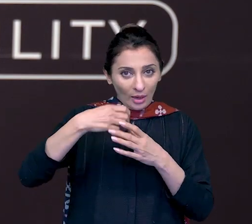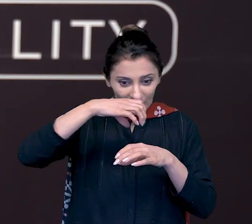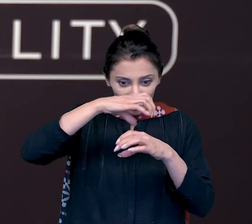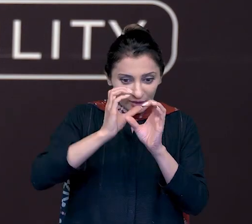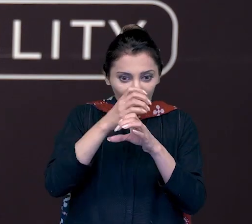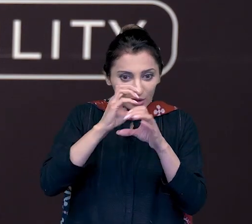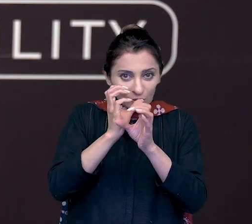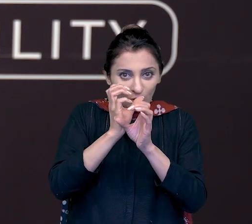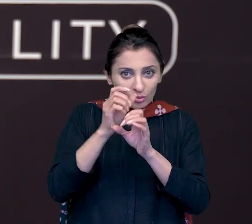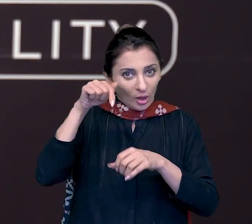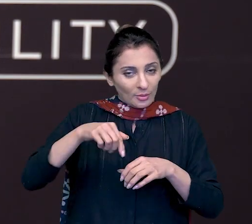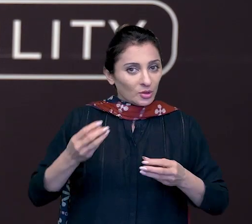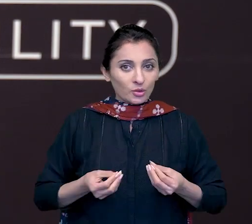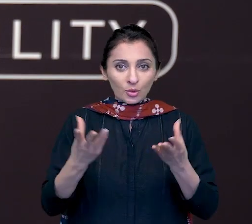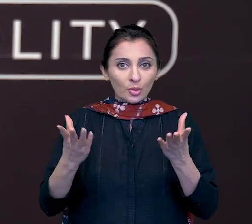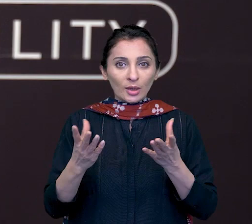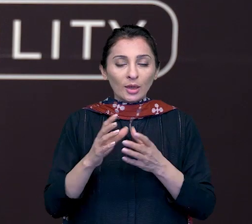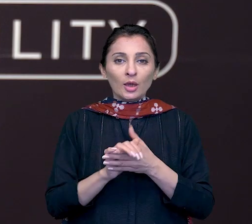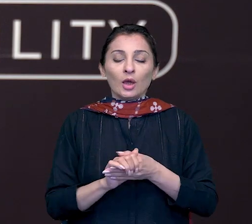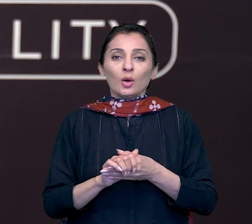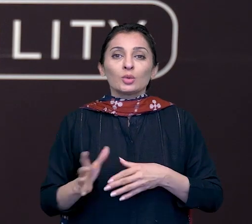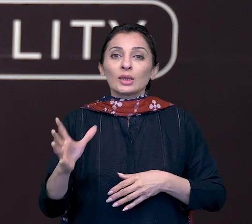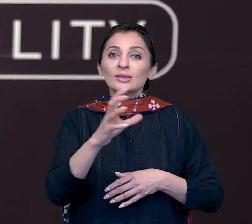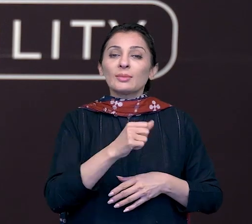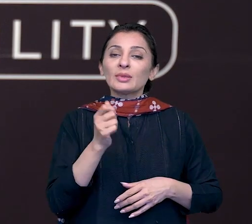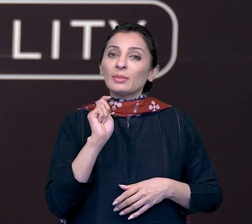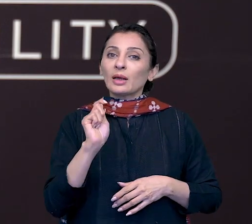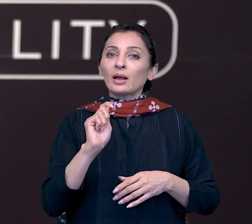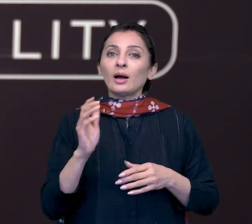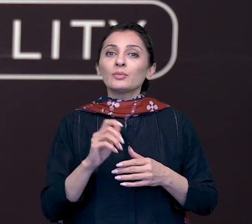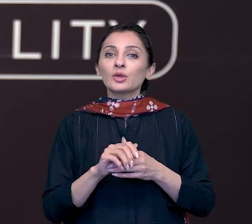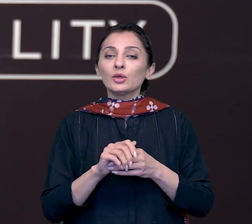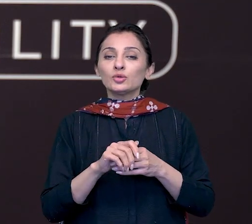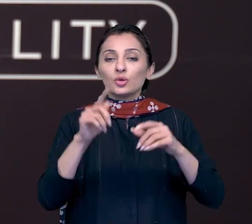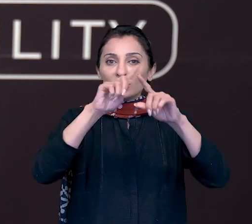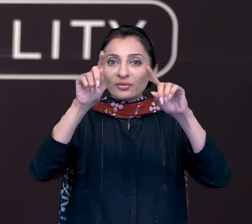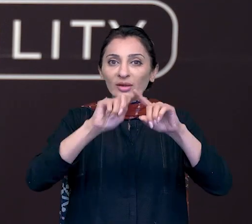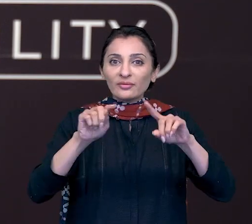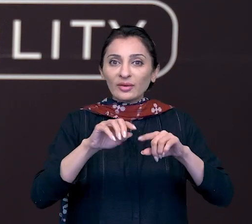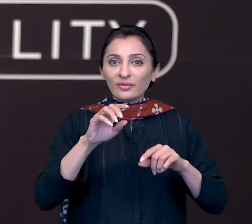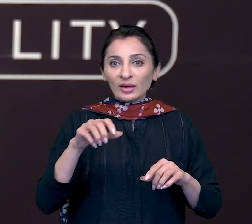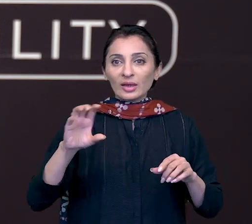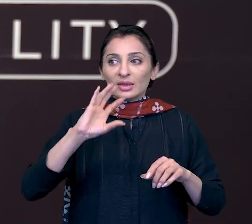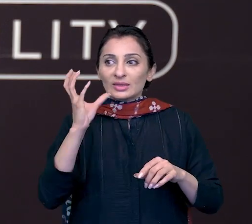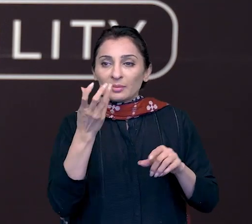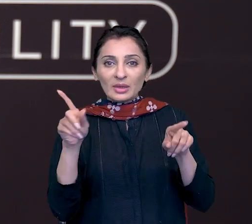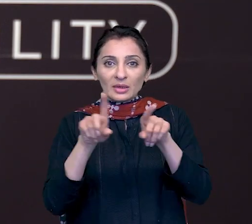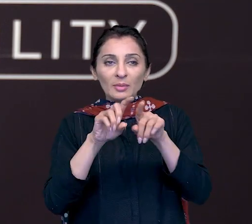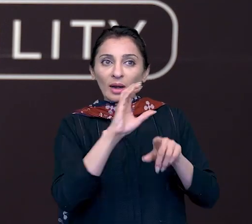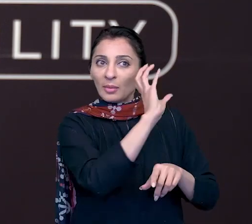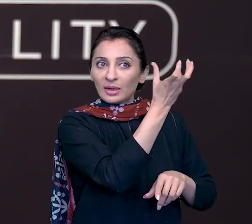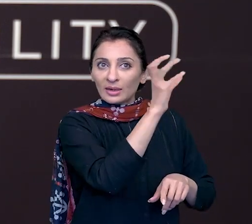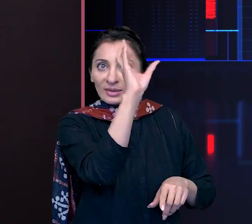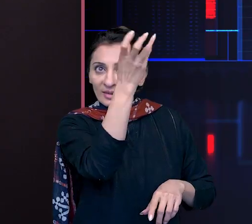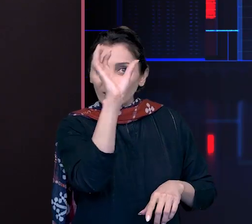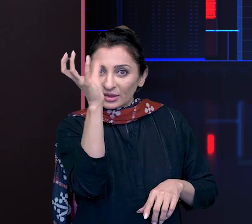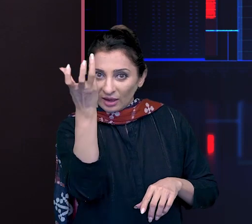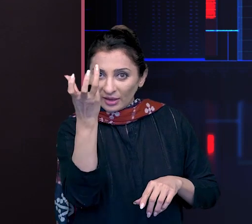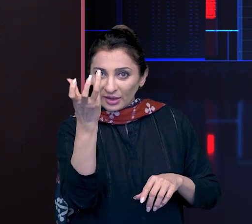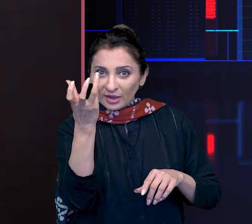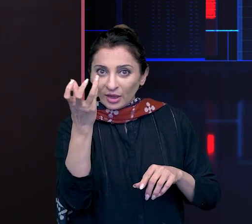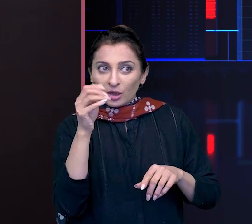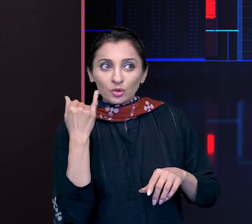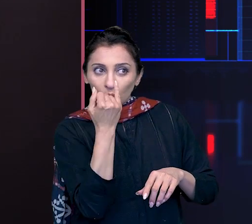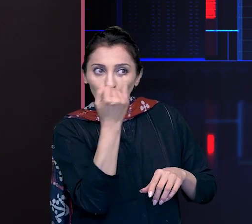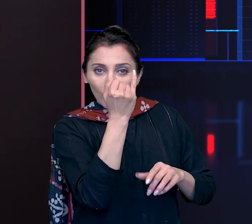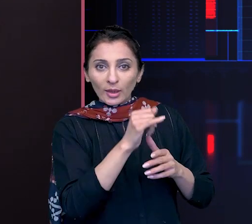ہے، جس کا ایک مین ایم یہ ہے کہ جو دوسرے سیارے جن کا ذکر میں نے پہلے کیا، جو ڈسکور ہوئے ہیں، جو ہمارے نظام شمسی کے نہیں